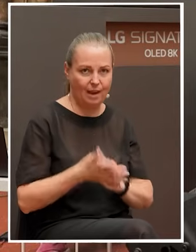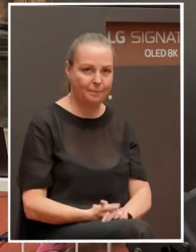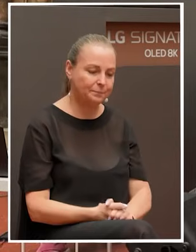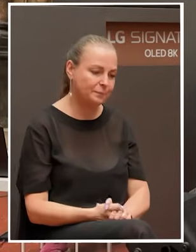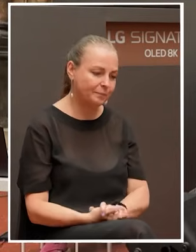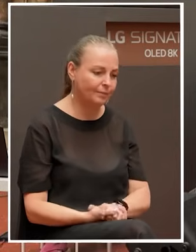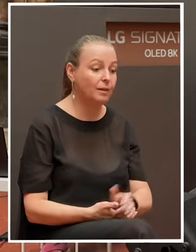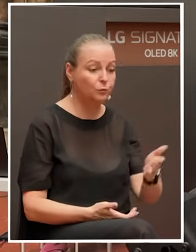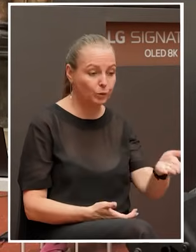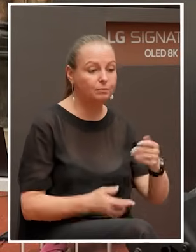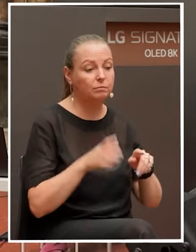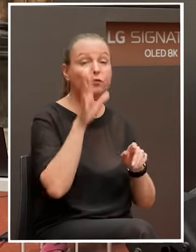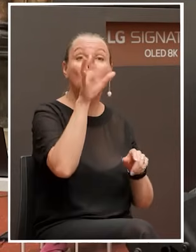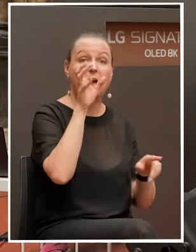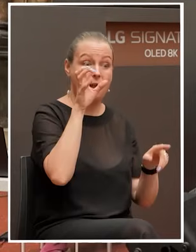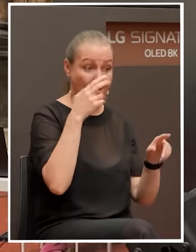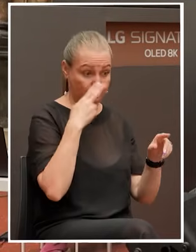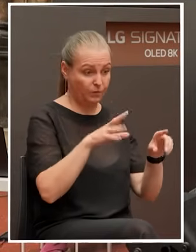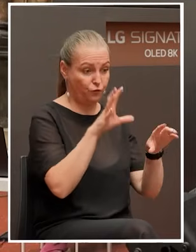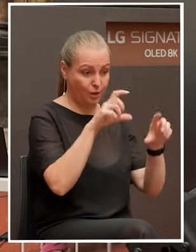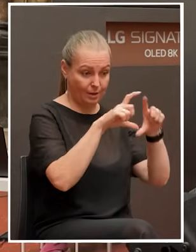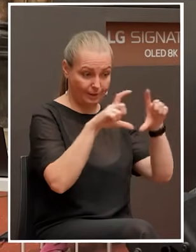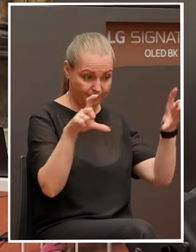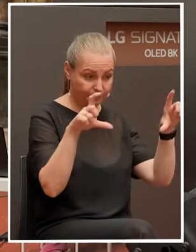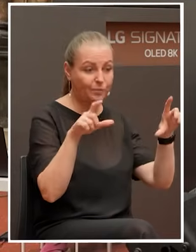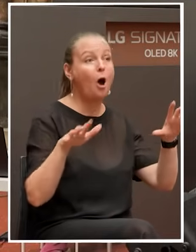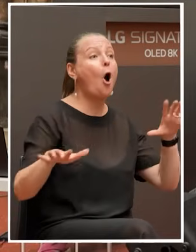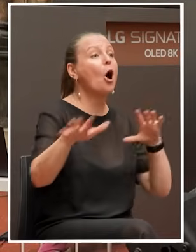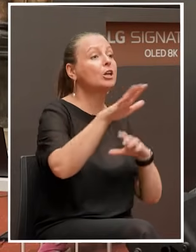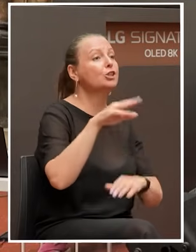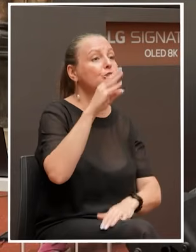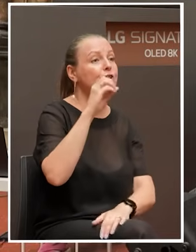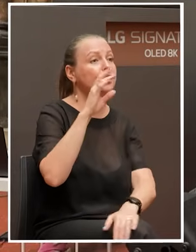Вот вам снова фотографии окрестностей Жаверни.